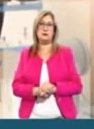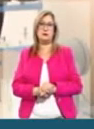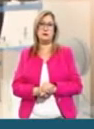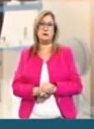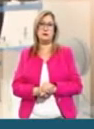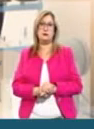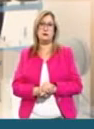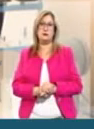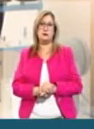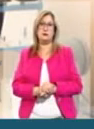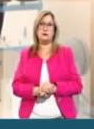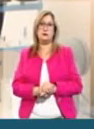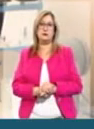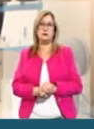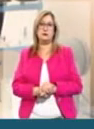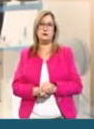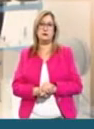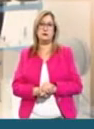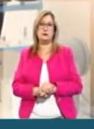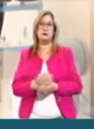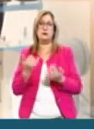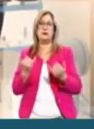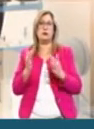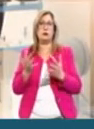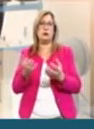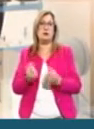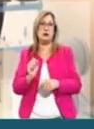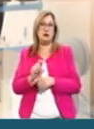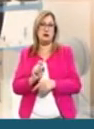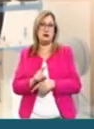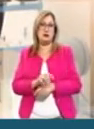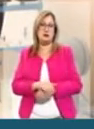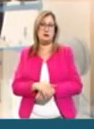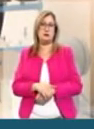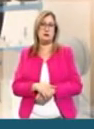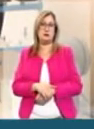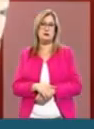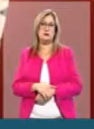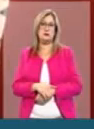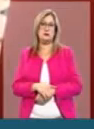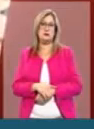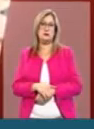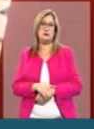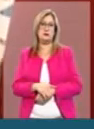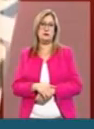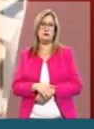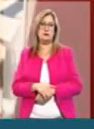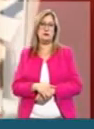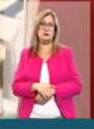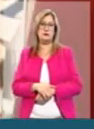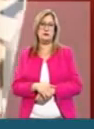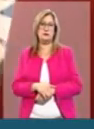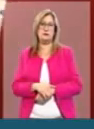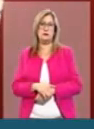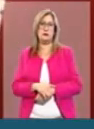заказдарын алып, сонымен жұмыс істеуге аратай жұмысымызды қамтамасыз етеміз деп ойлап отырмыз. Еңбек бағдарламасымен грант